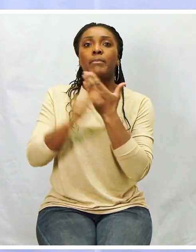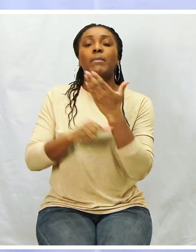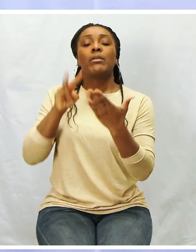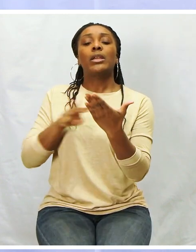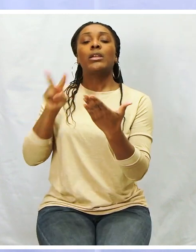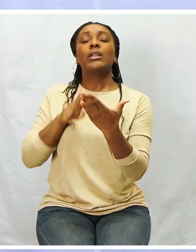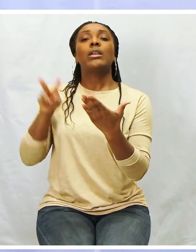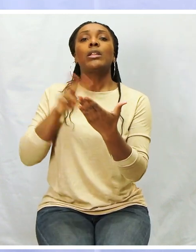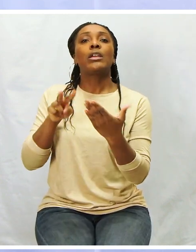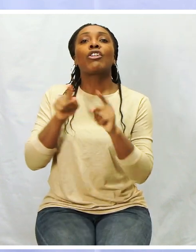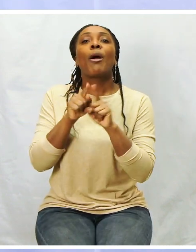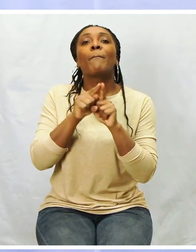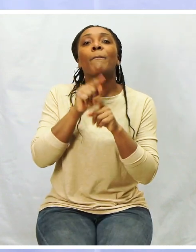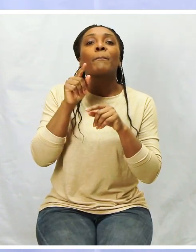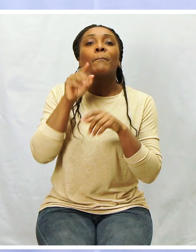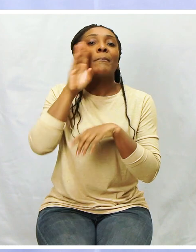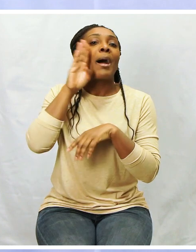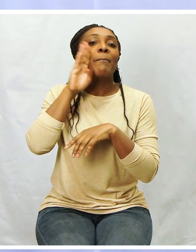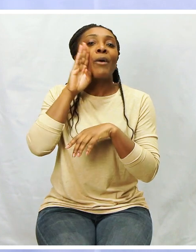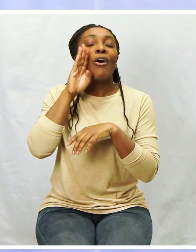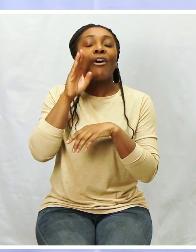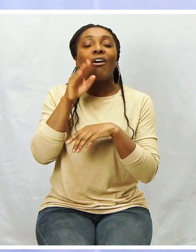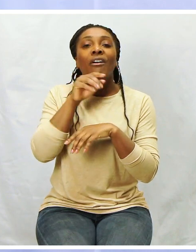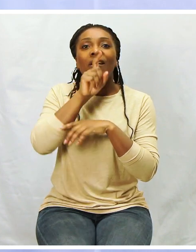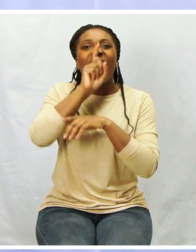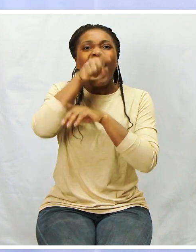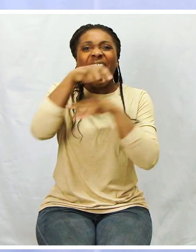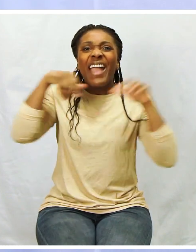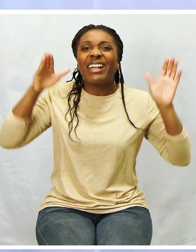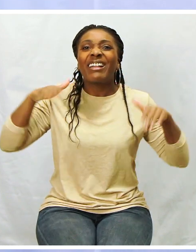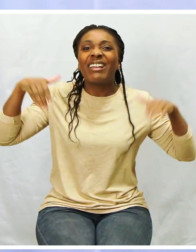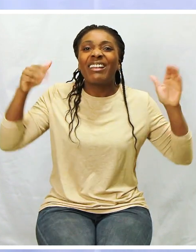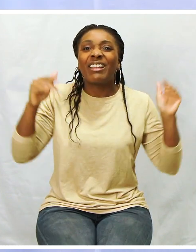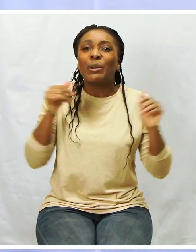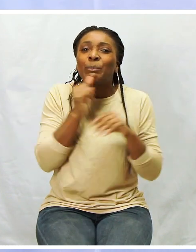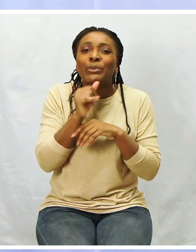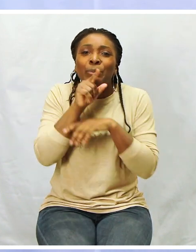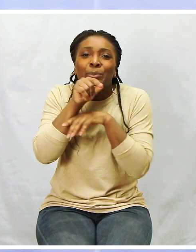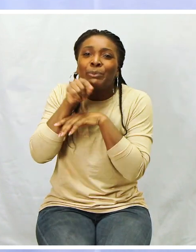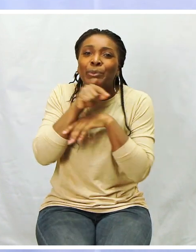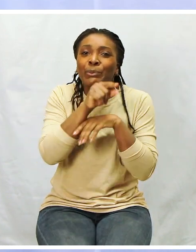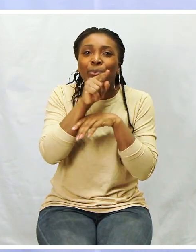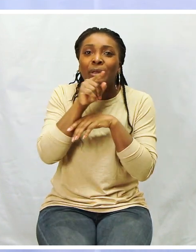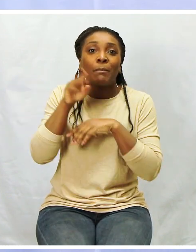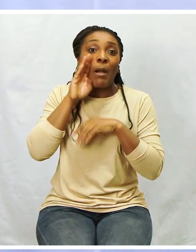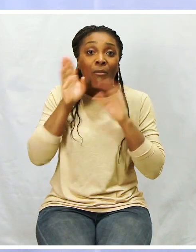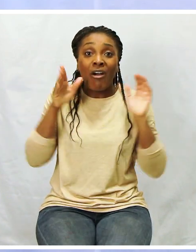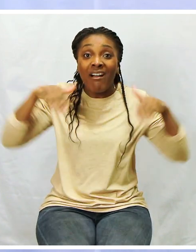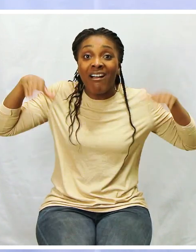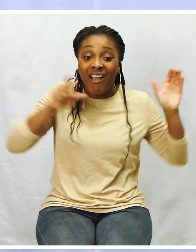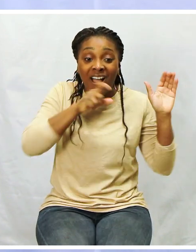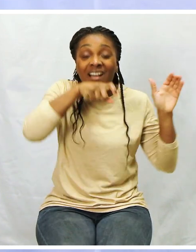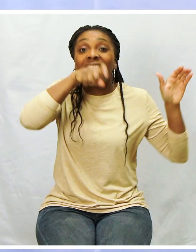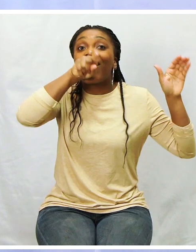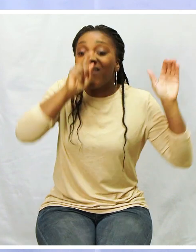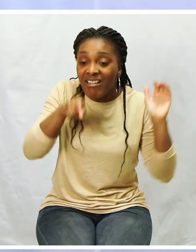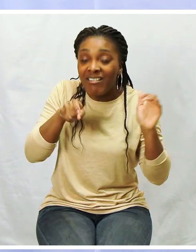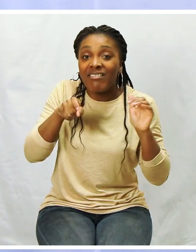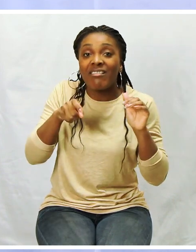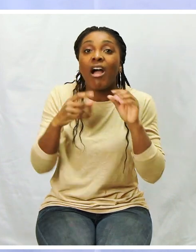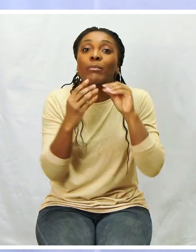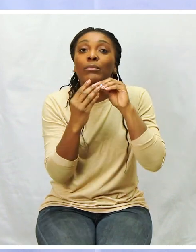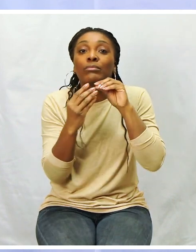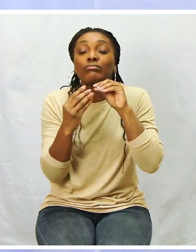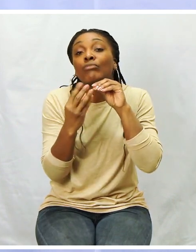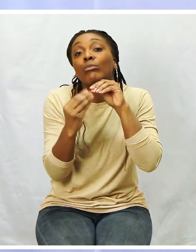le bec des aiglons ce qu'il faut pour qu'ils mangent. C'était la même chose que mon épouse faisait qui a fait pendant 3 ans, quoi. Et c'est